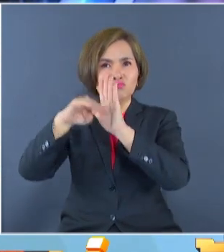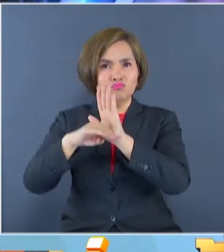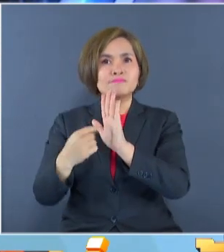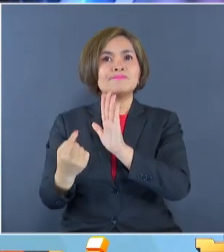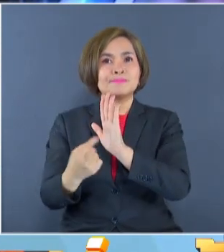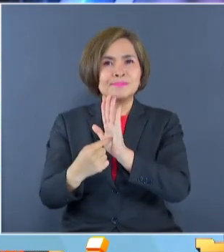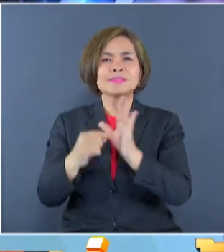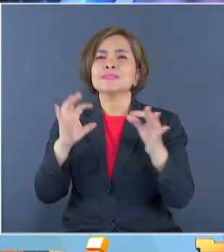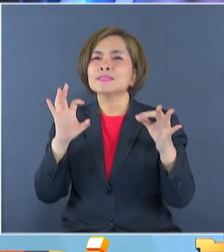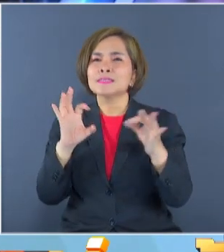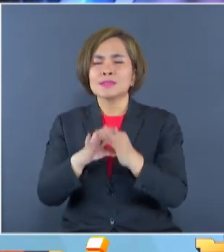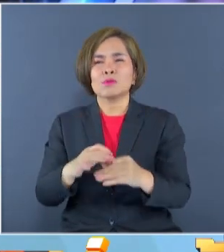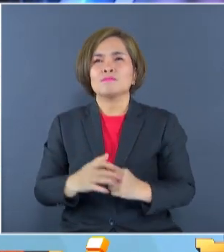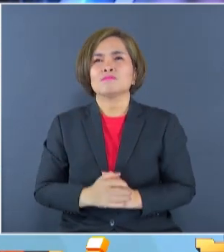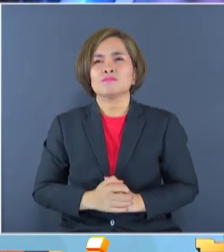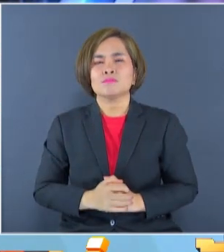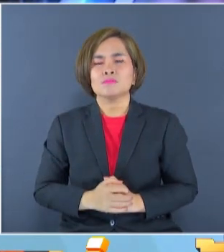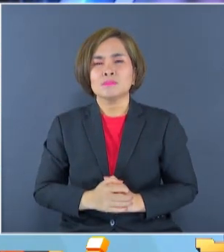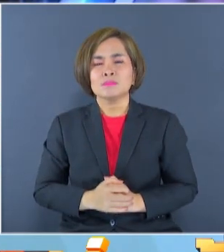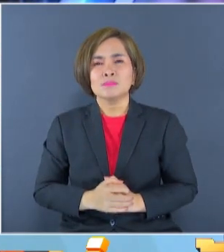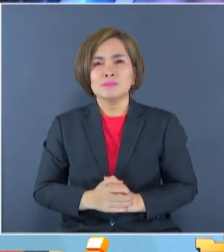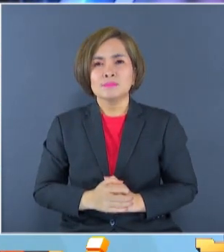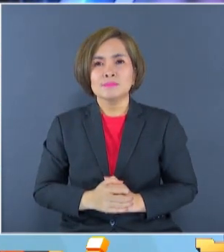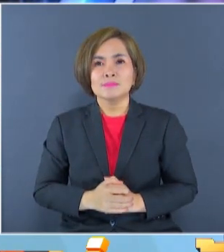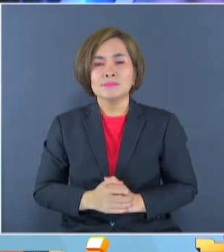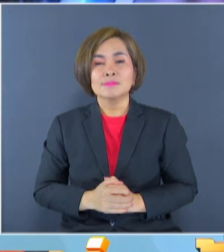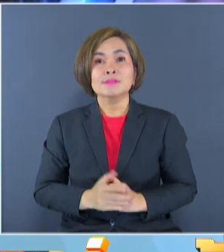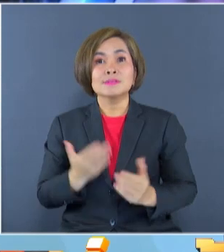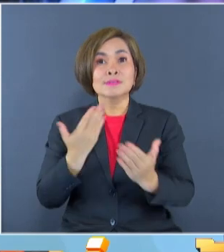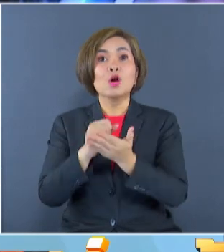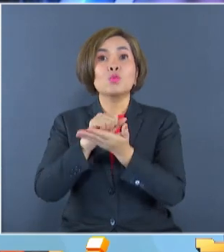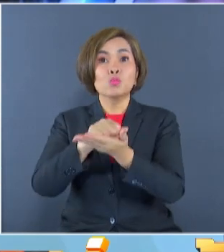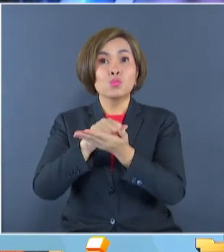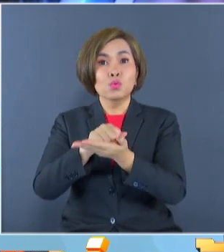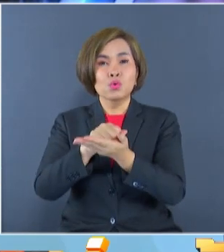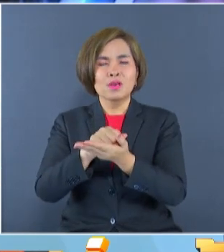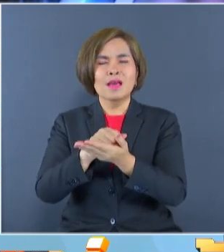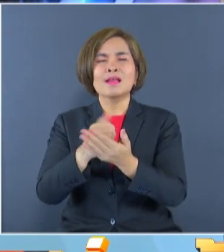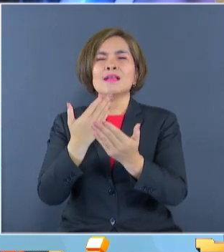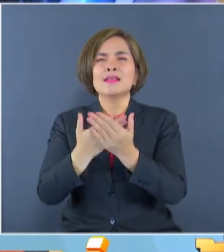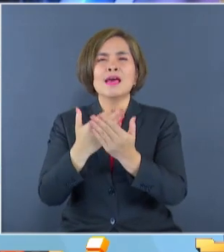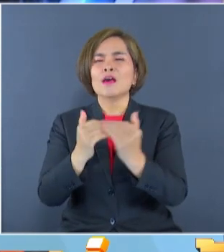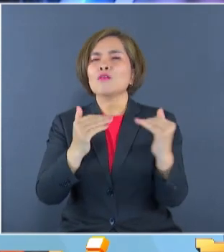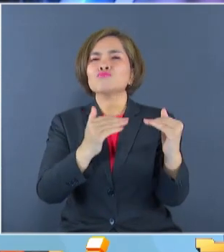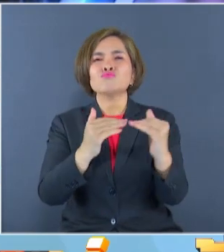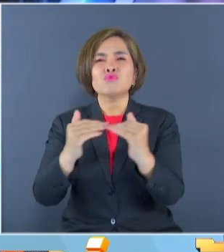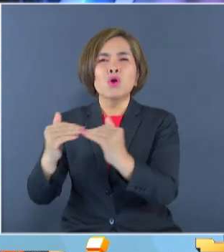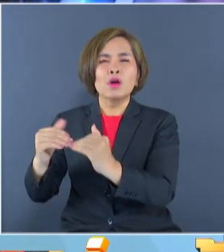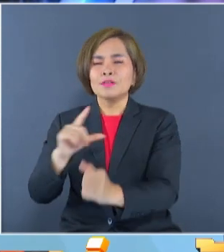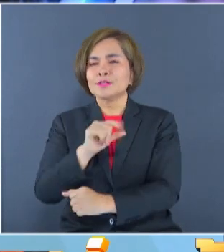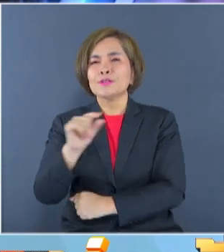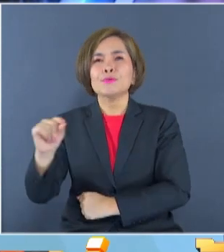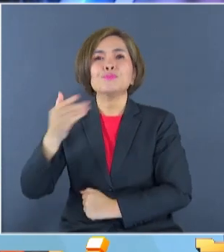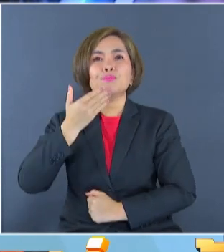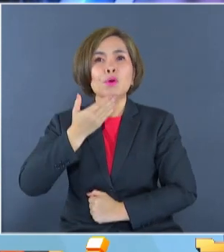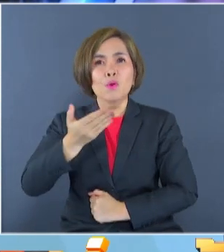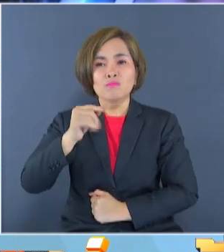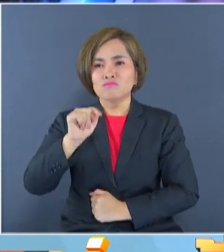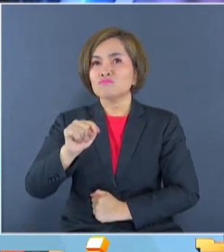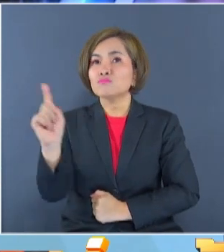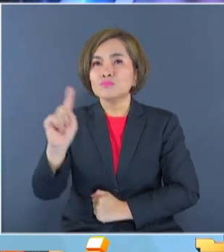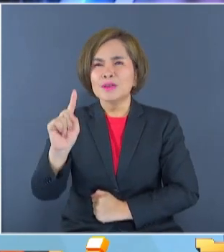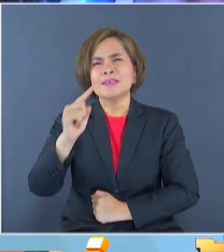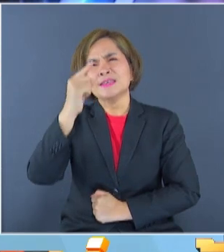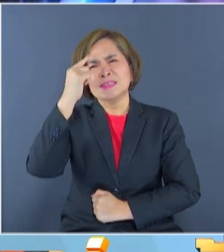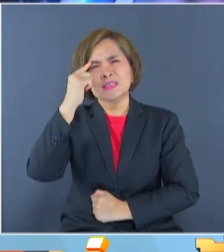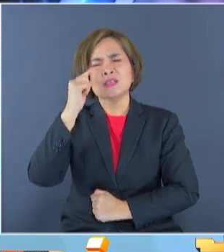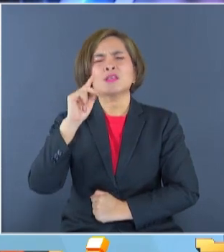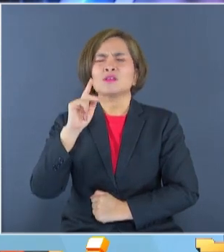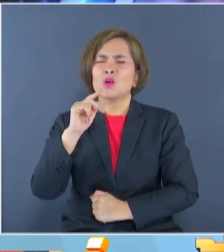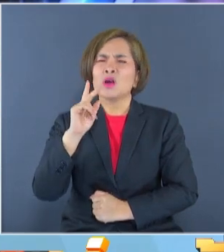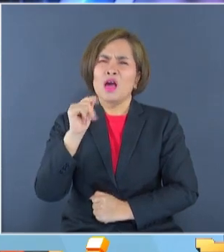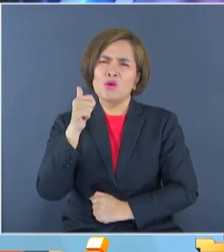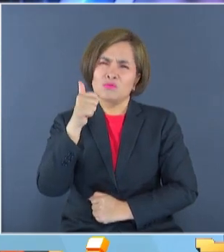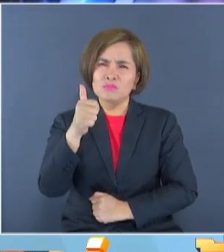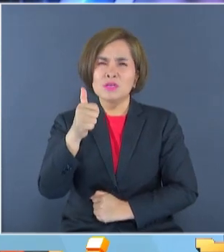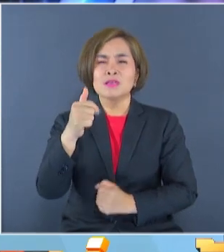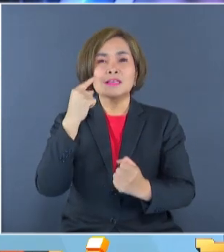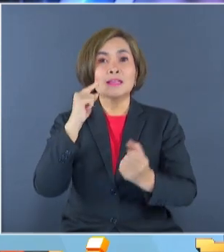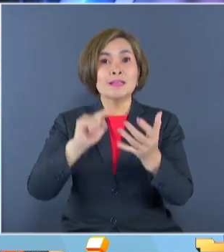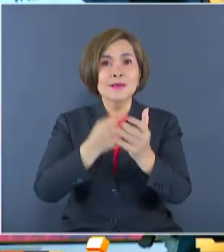า